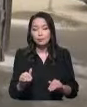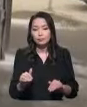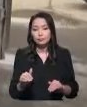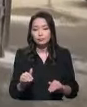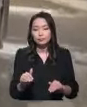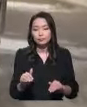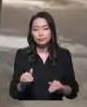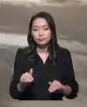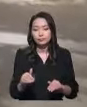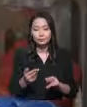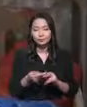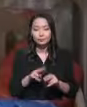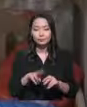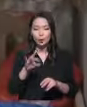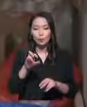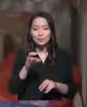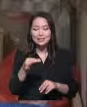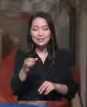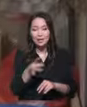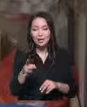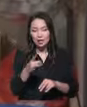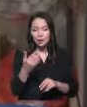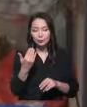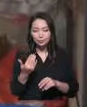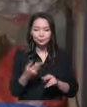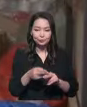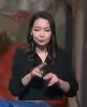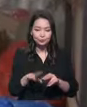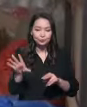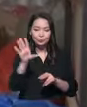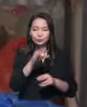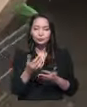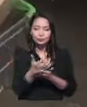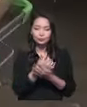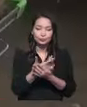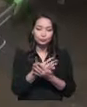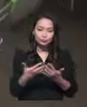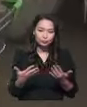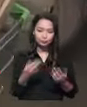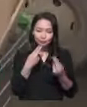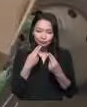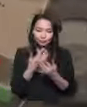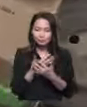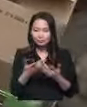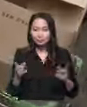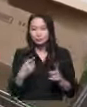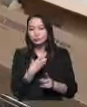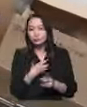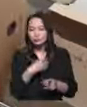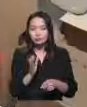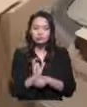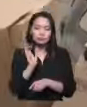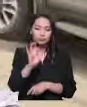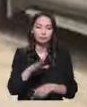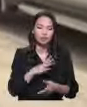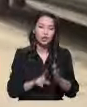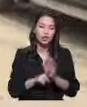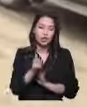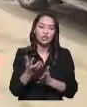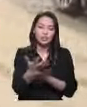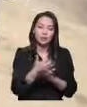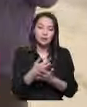родом с Хабинского района, газелисты, бросили все дела, пришли возле Дины Стали, мы начали там собирать. В тот